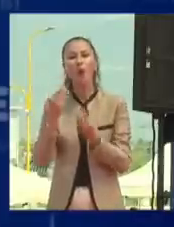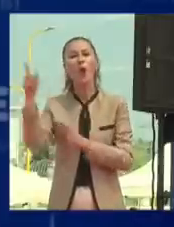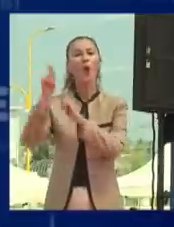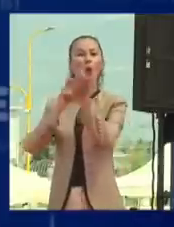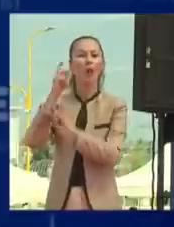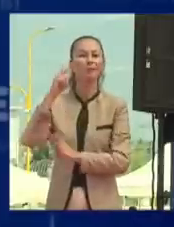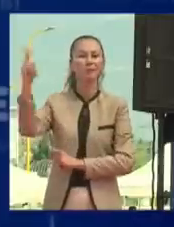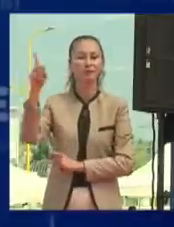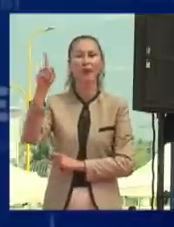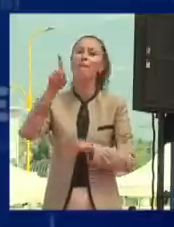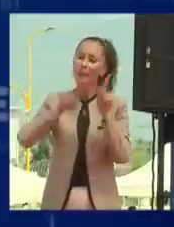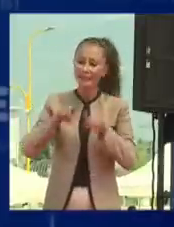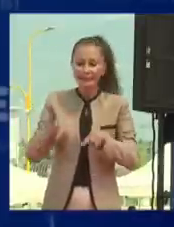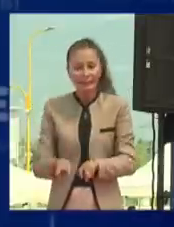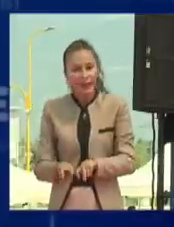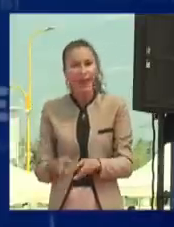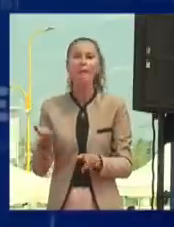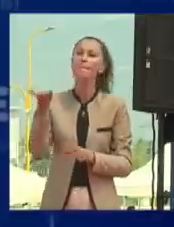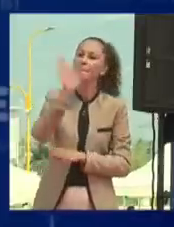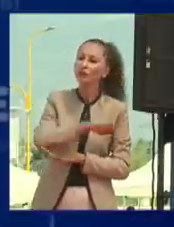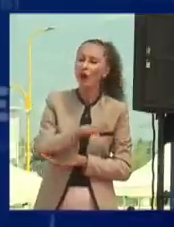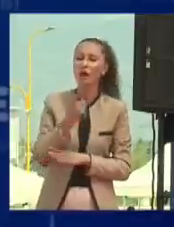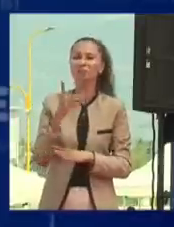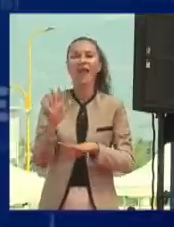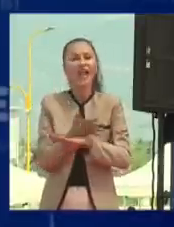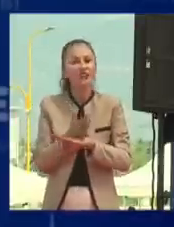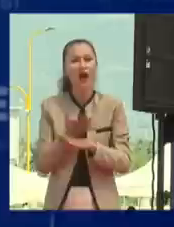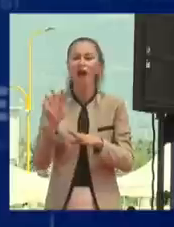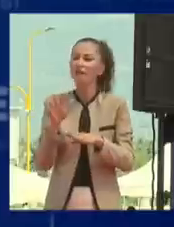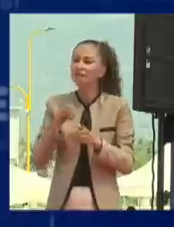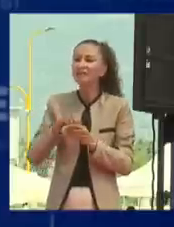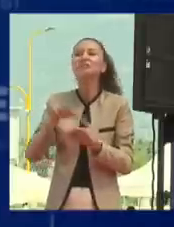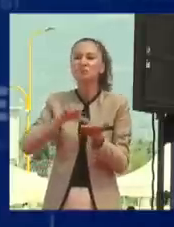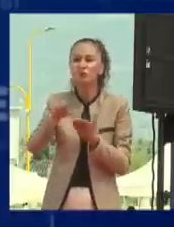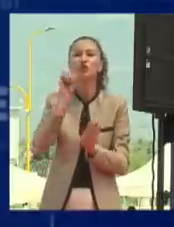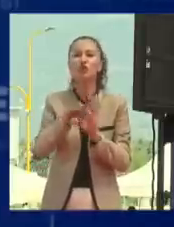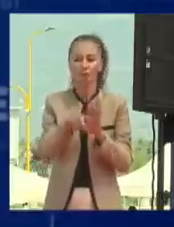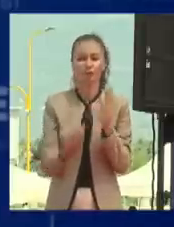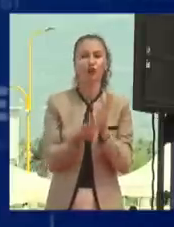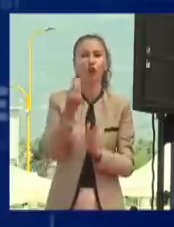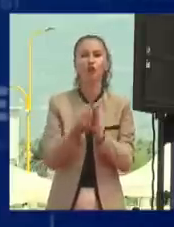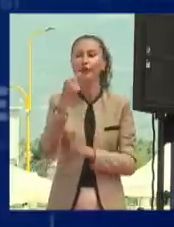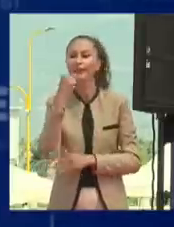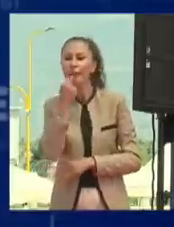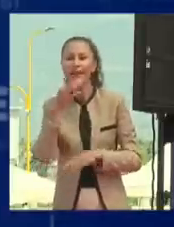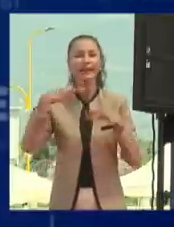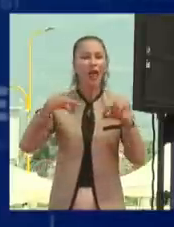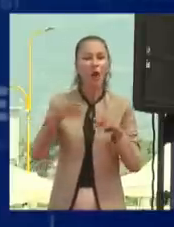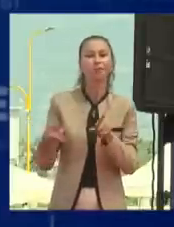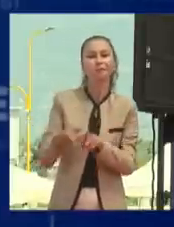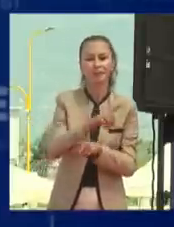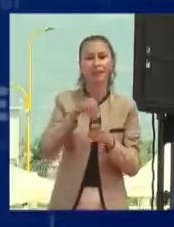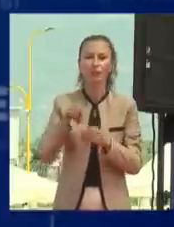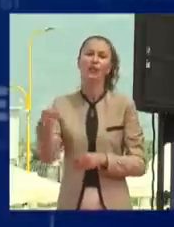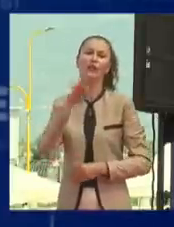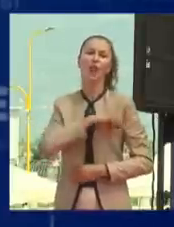kullanıyor. Bazen sandalye, bazen başka aletler, bütün bu çöplerden üretiliyor. Demirinden naylonuna kadar ve biz ondan